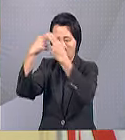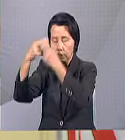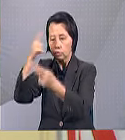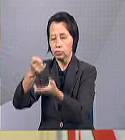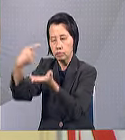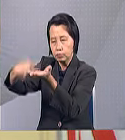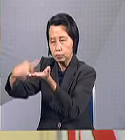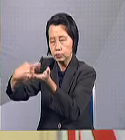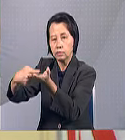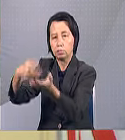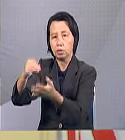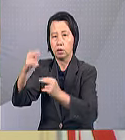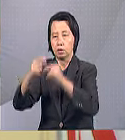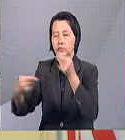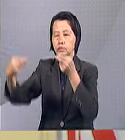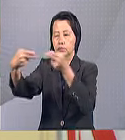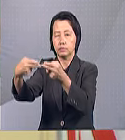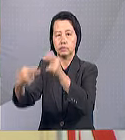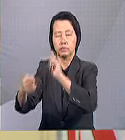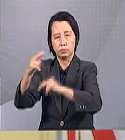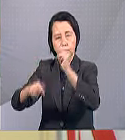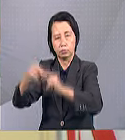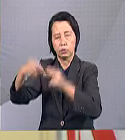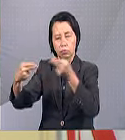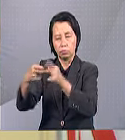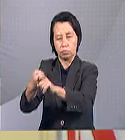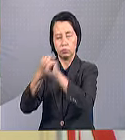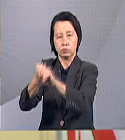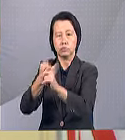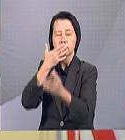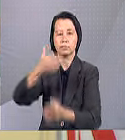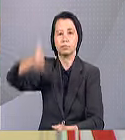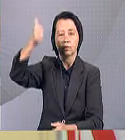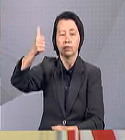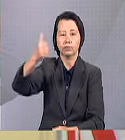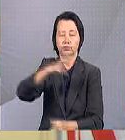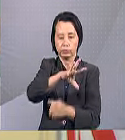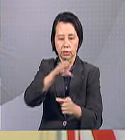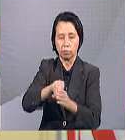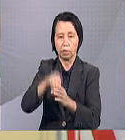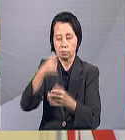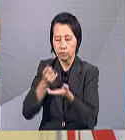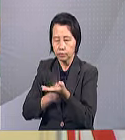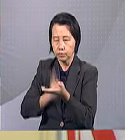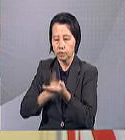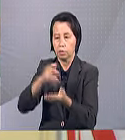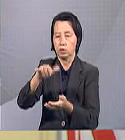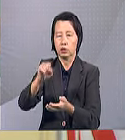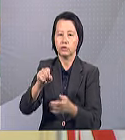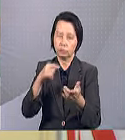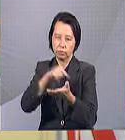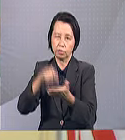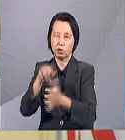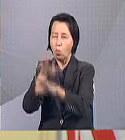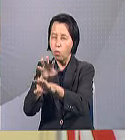berbincang dan membina hubungan yang seterbaik mungkin, insyaAllah, termasuk membincangkan isu-isu seperti ini.